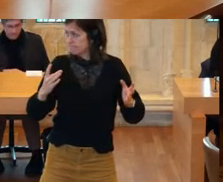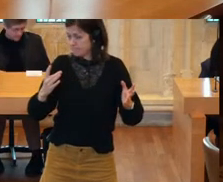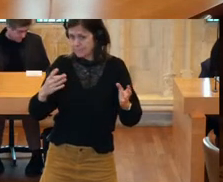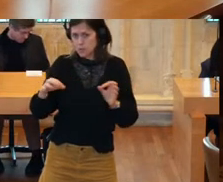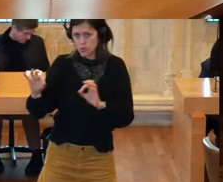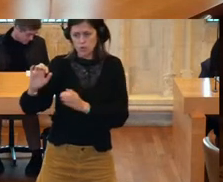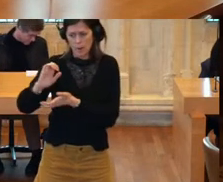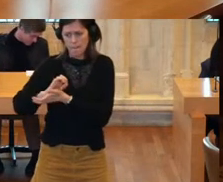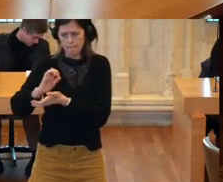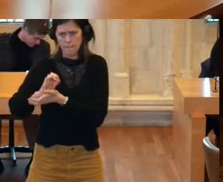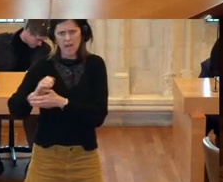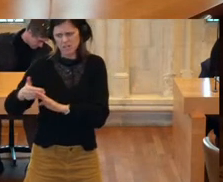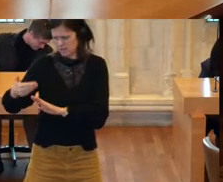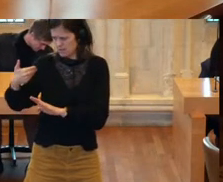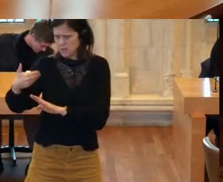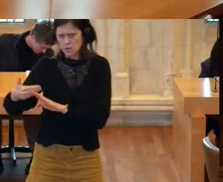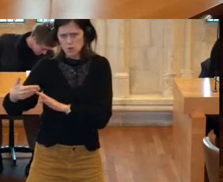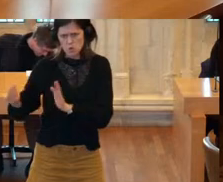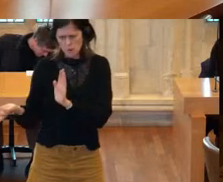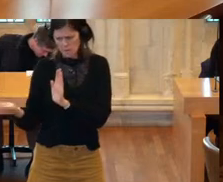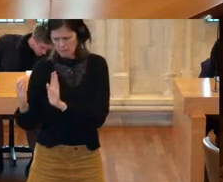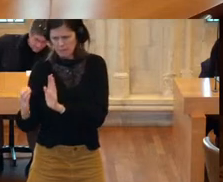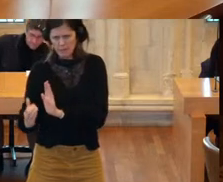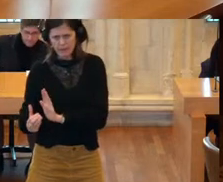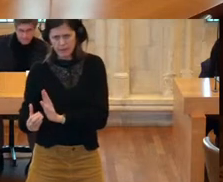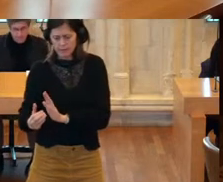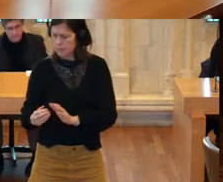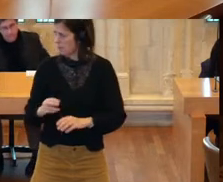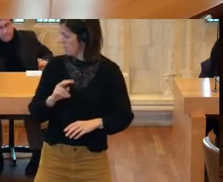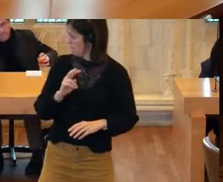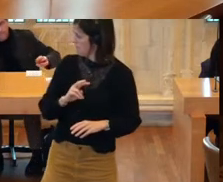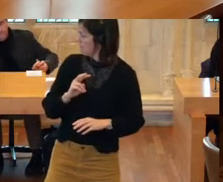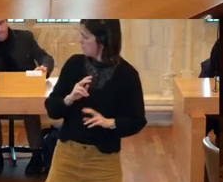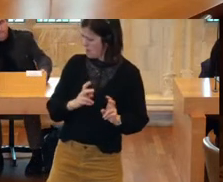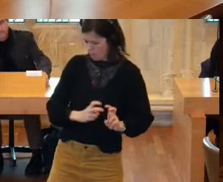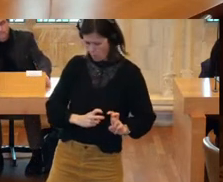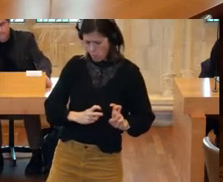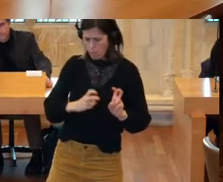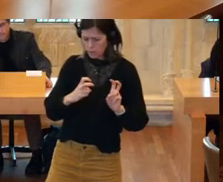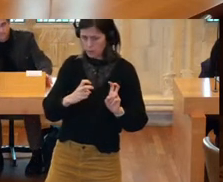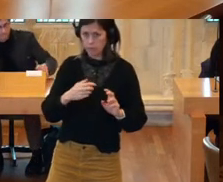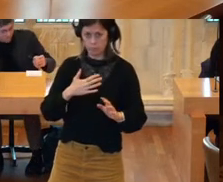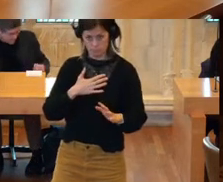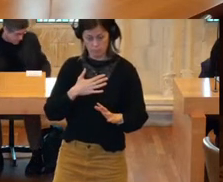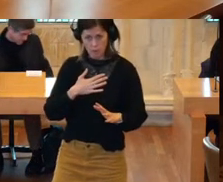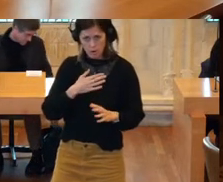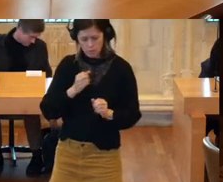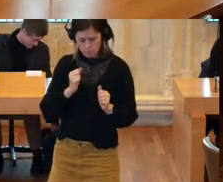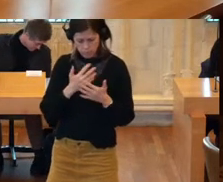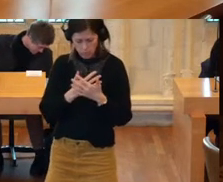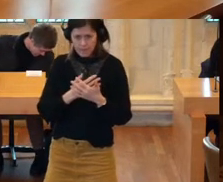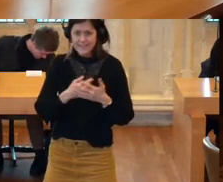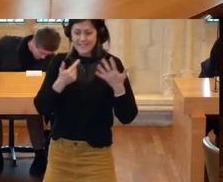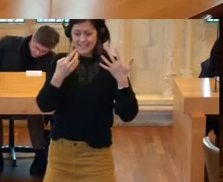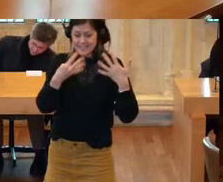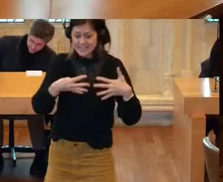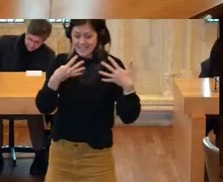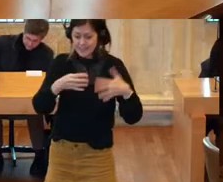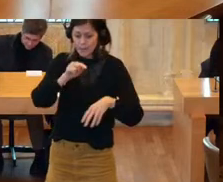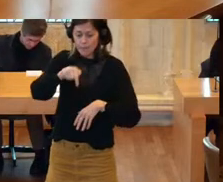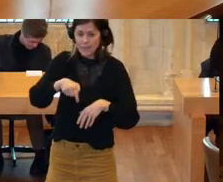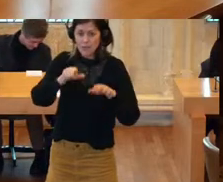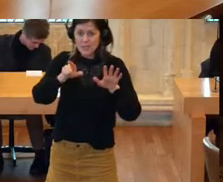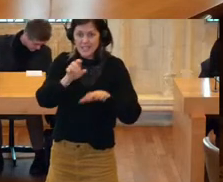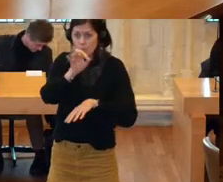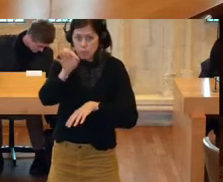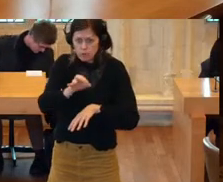la presse ces derniers temps, avec une augmentation. Alors, j'ai été assez surprise, de 19,7%. Alors, toute